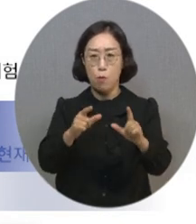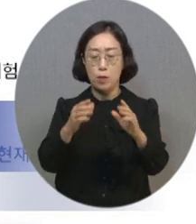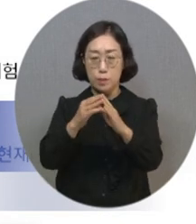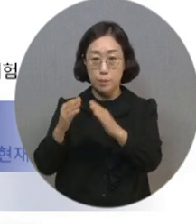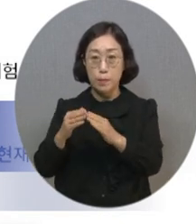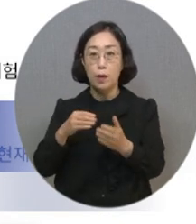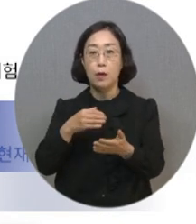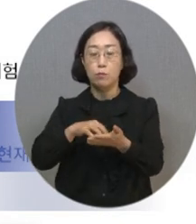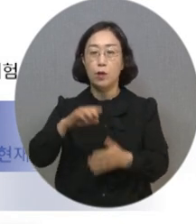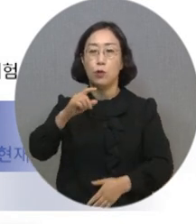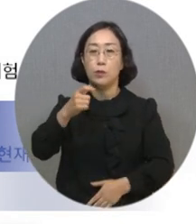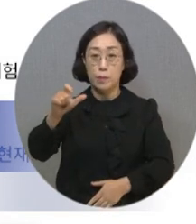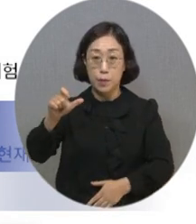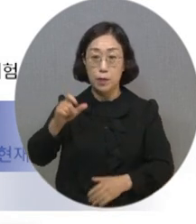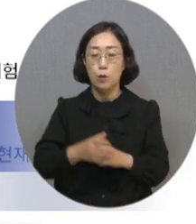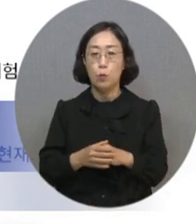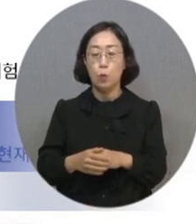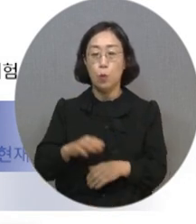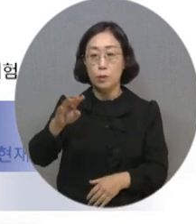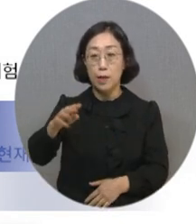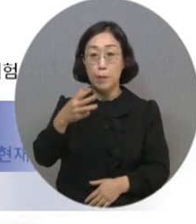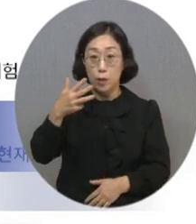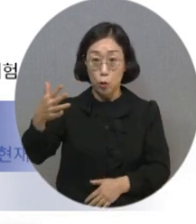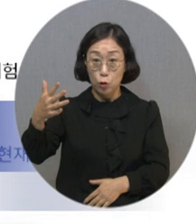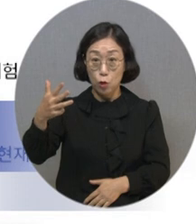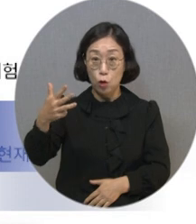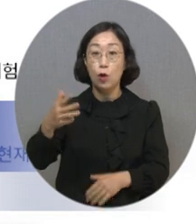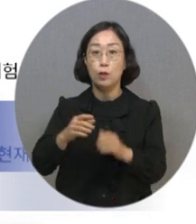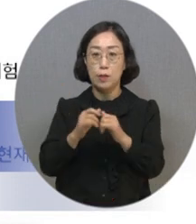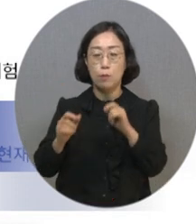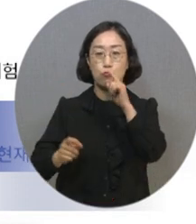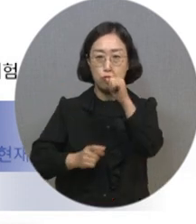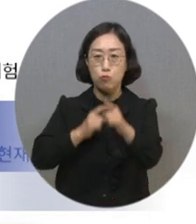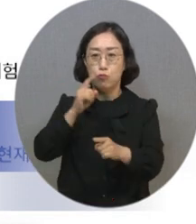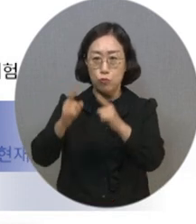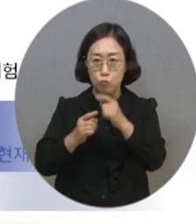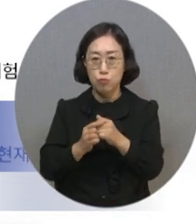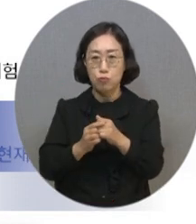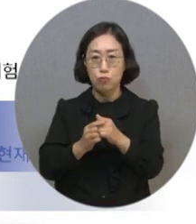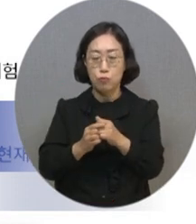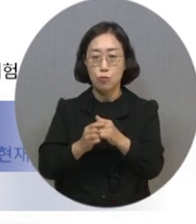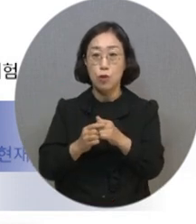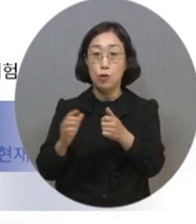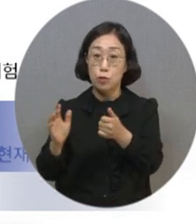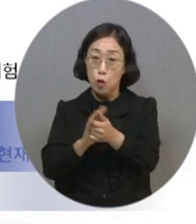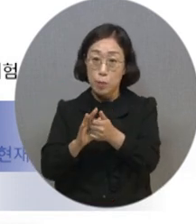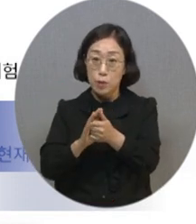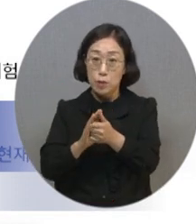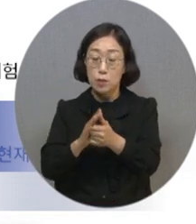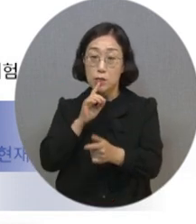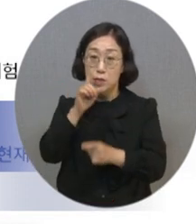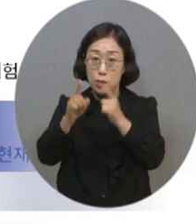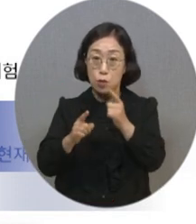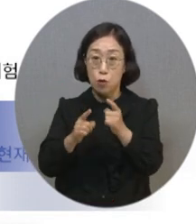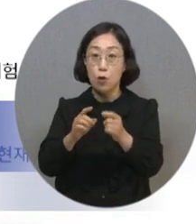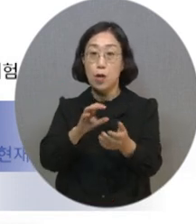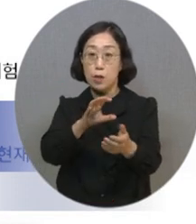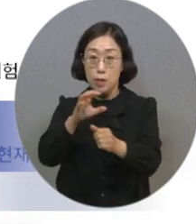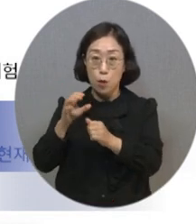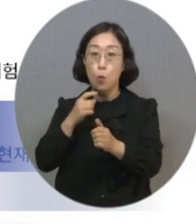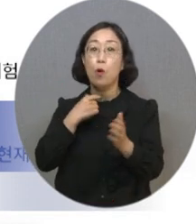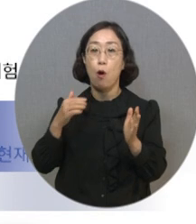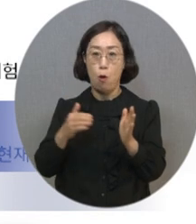중이고 408명이 지역 사회 경험과 자립생활 적응을 위한이 전문 서비스를 이용했다고